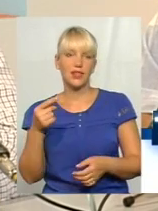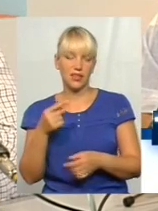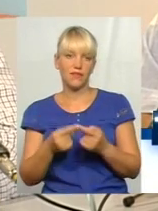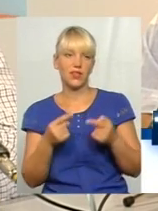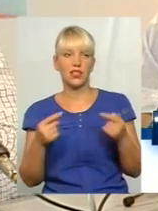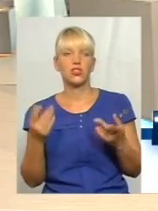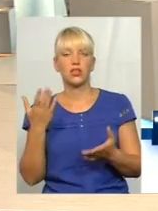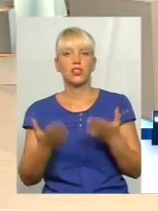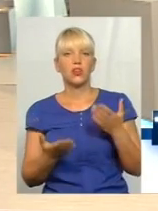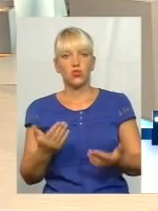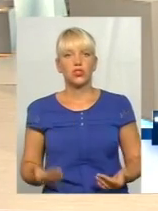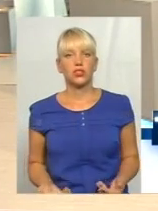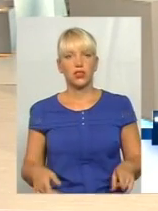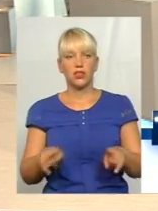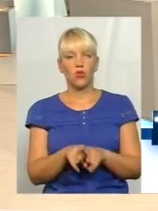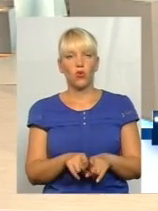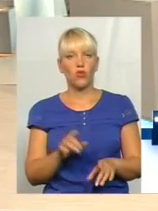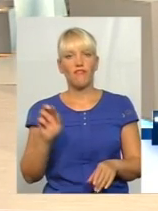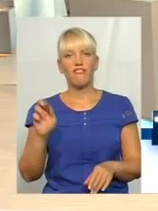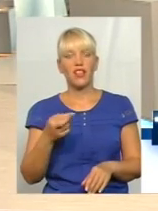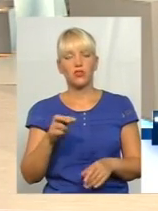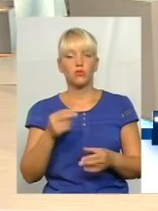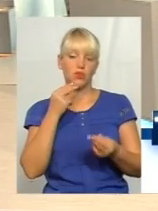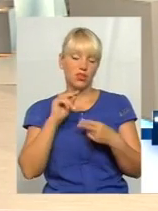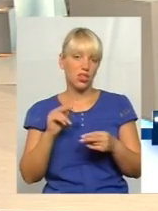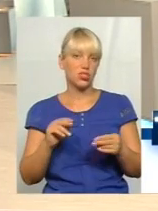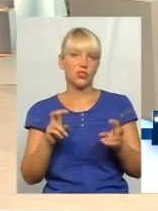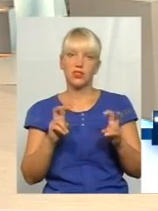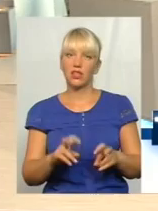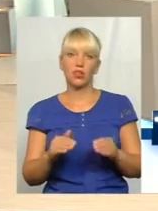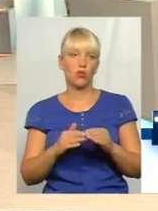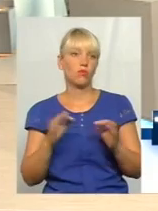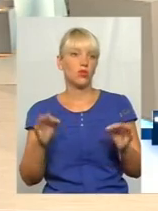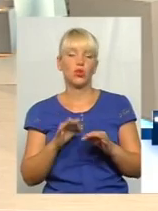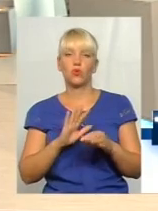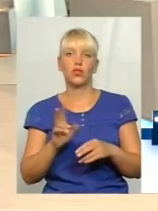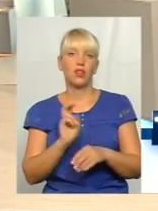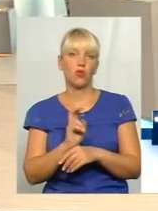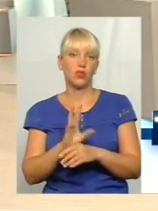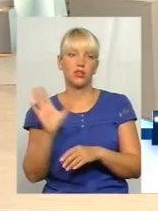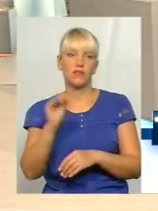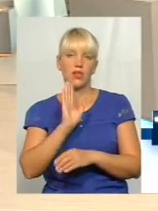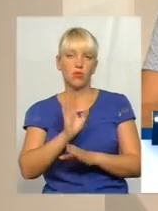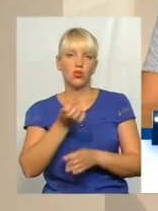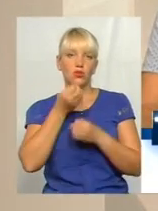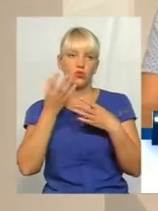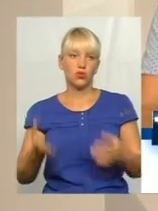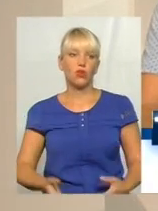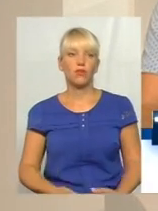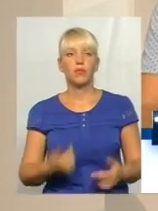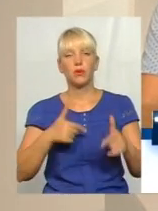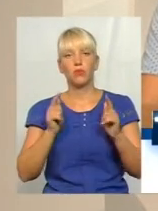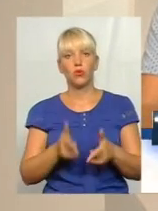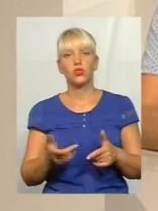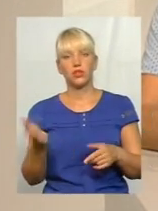якщо жити за такою філософією то краще сидіти дома нікуди не ходити і все буде чудово погоджуюсь Давайте так